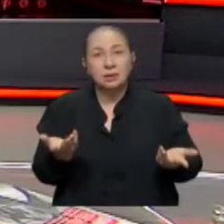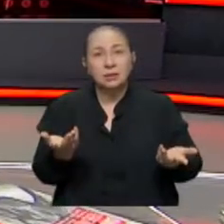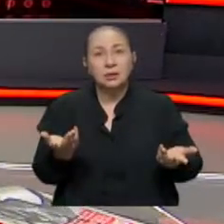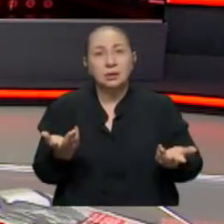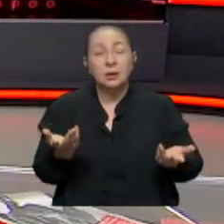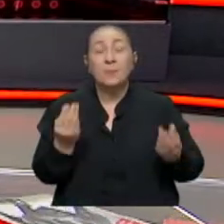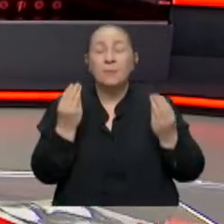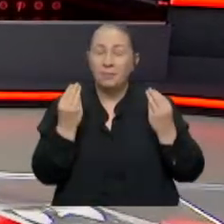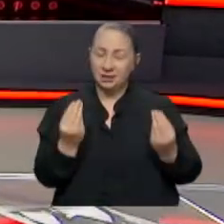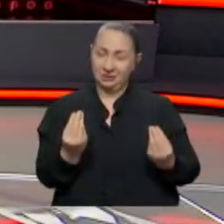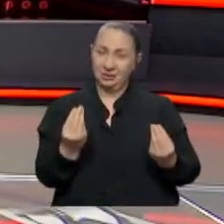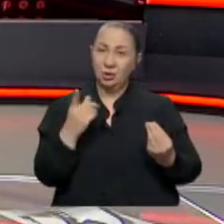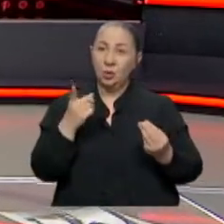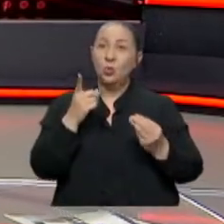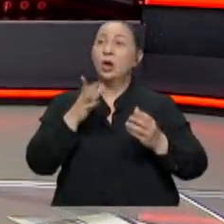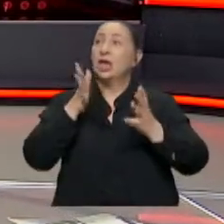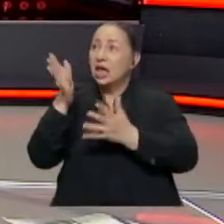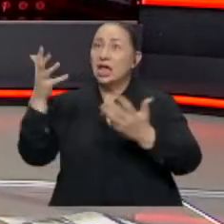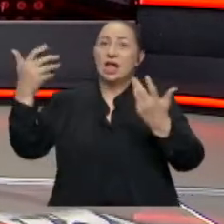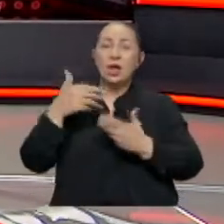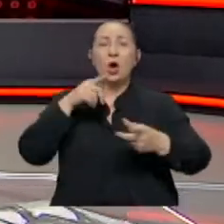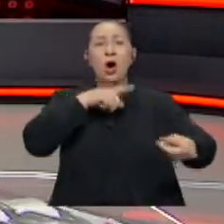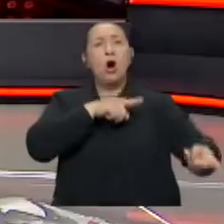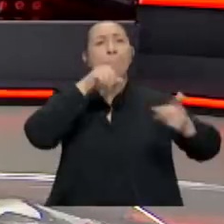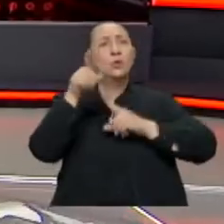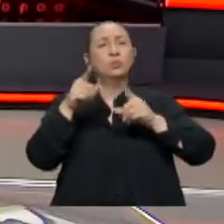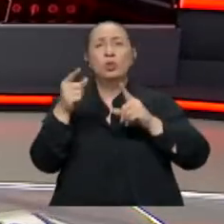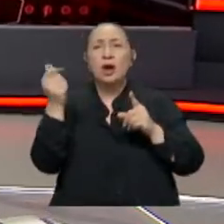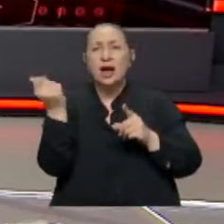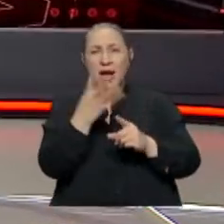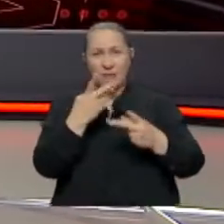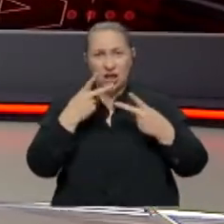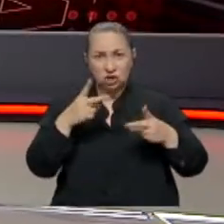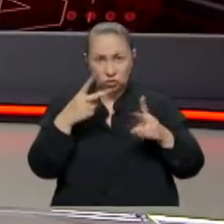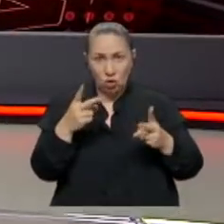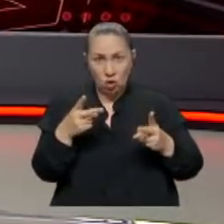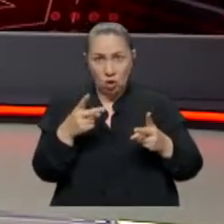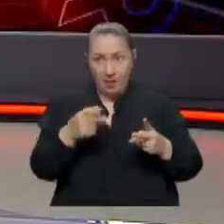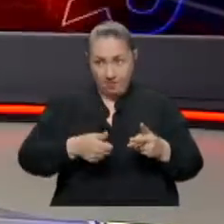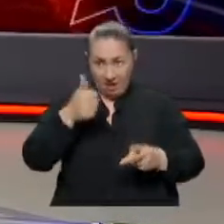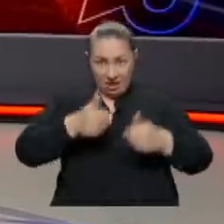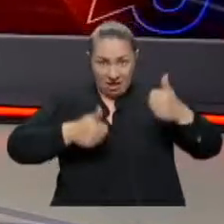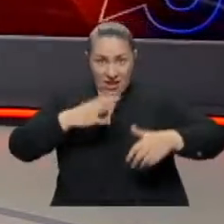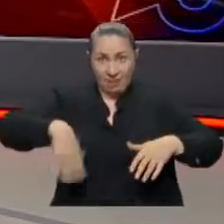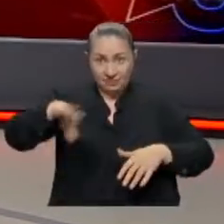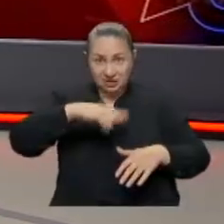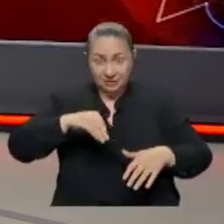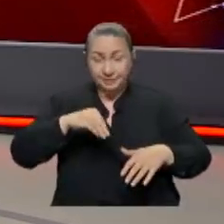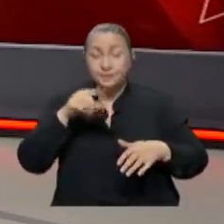bakın Bütün bu ihracatı şuydu buydu bütün bu rakamları Açıklıyor bakanlar